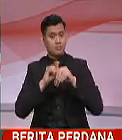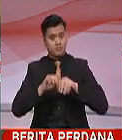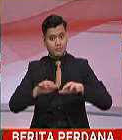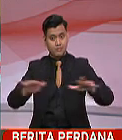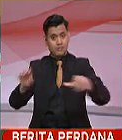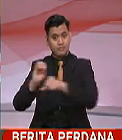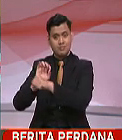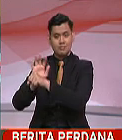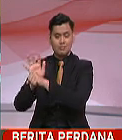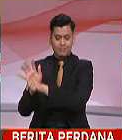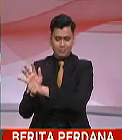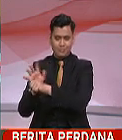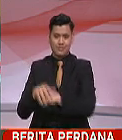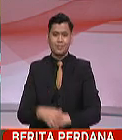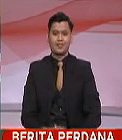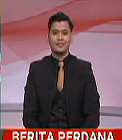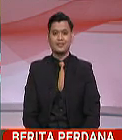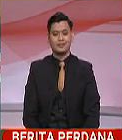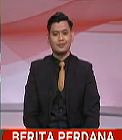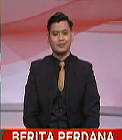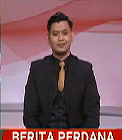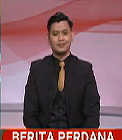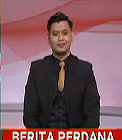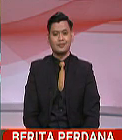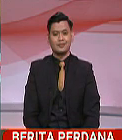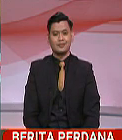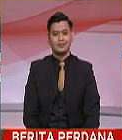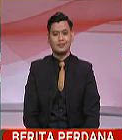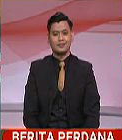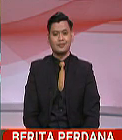jangkitan COVID-19. Selain